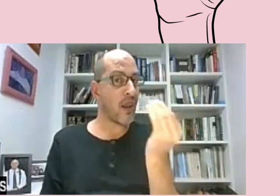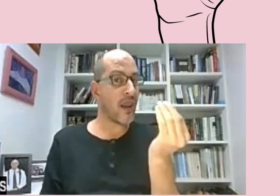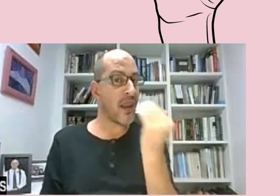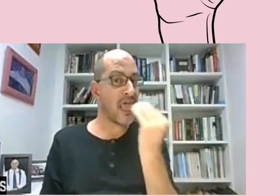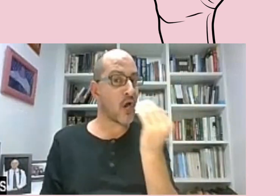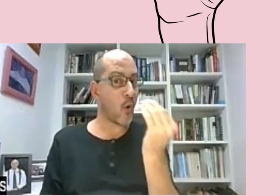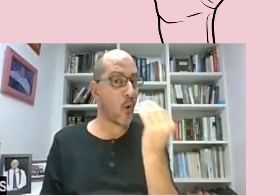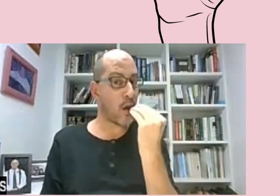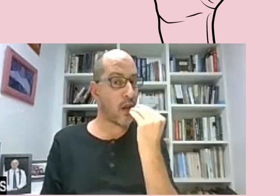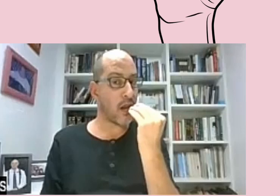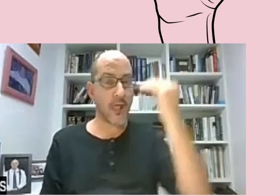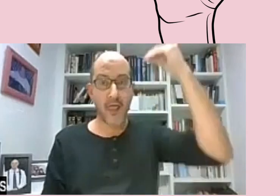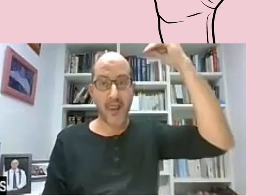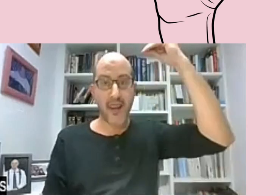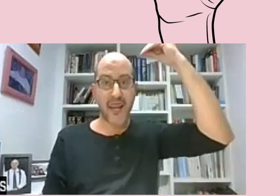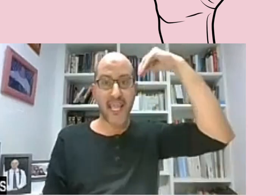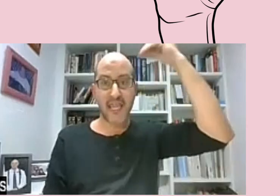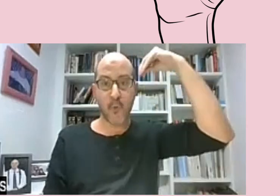לאכול,